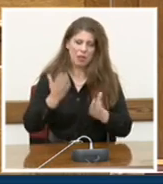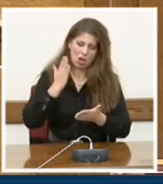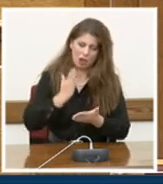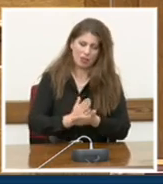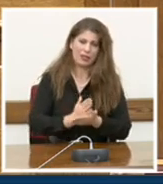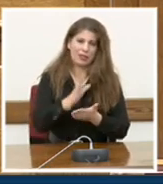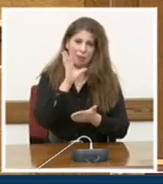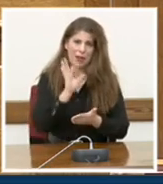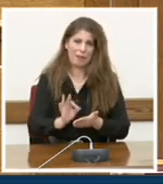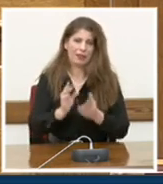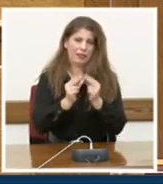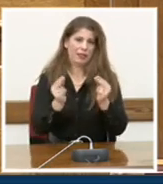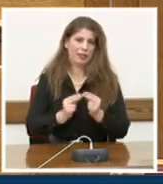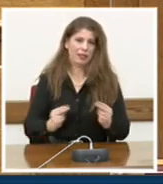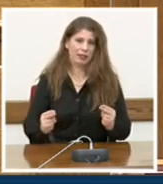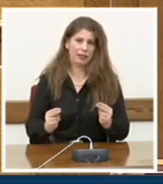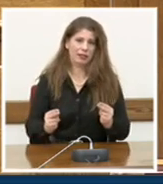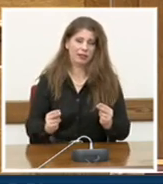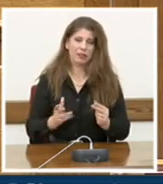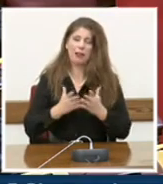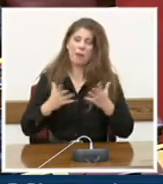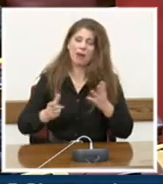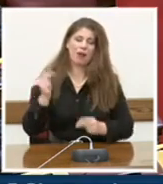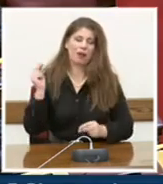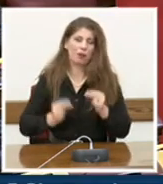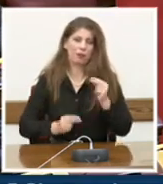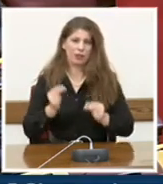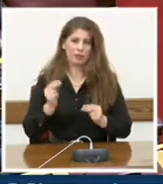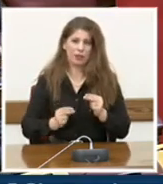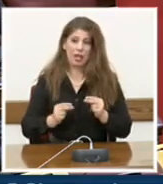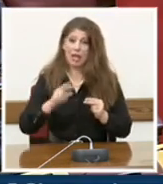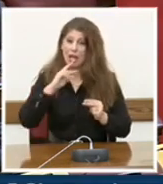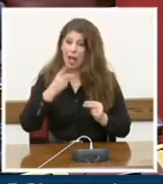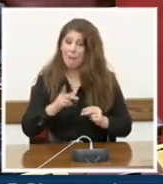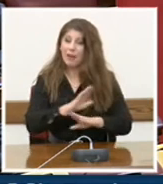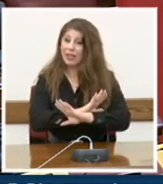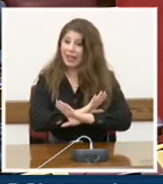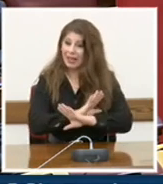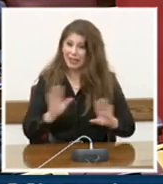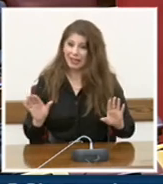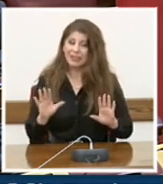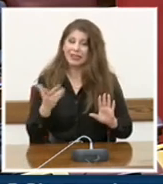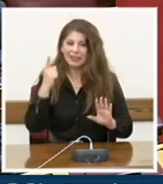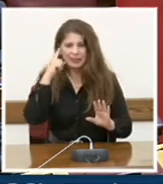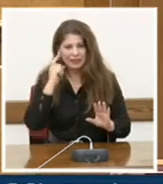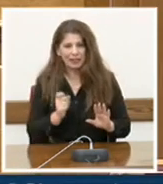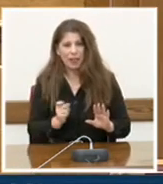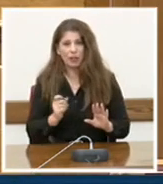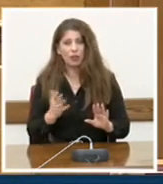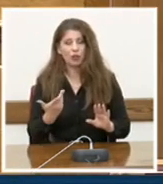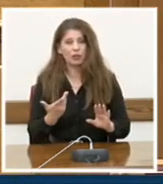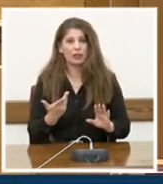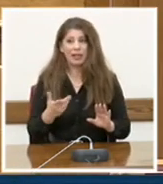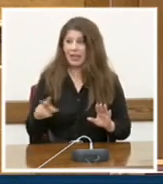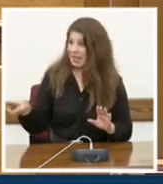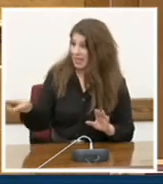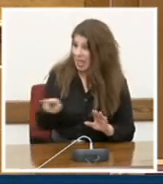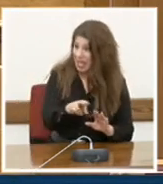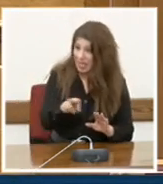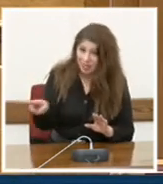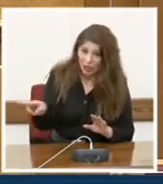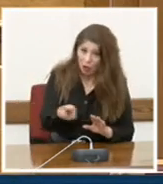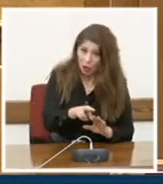πραγματική λύση στα οξυμένα προβλήματά τους. Απαντούν κανένας, γιατί γνωρίζουν πως και οι δυο σας